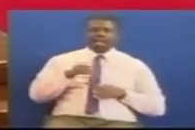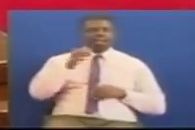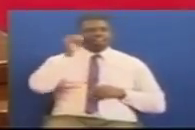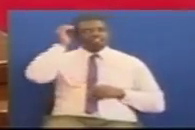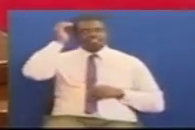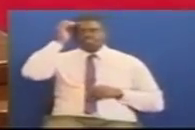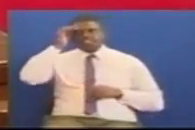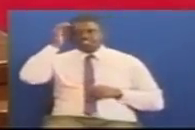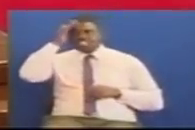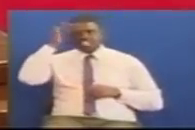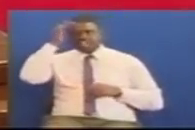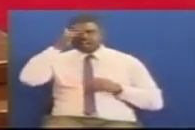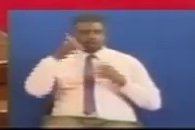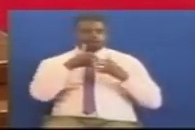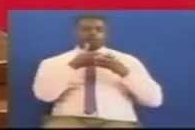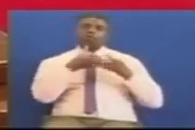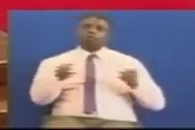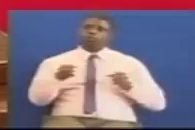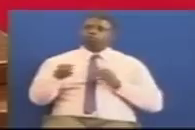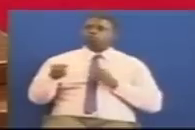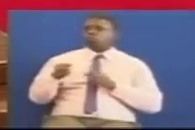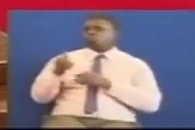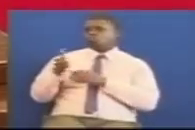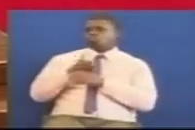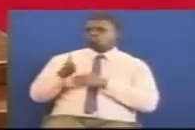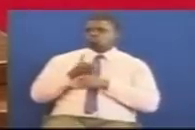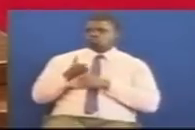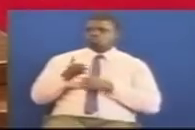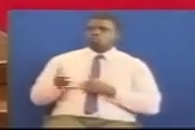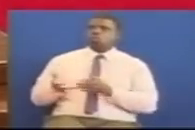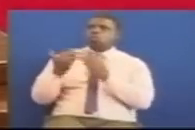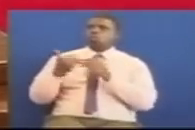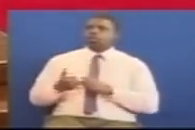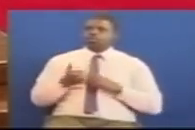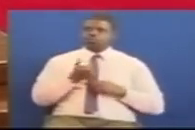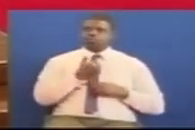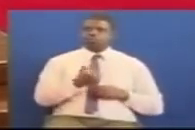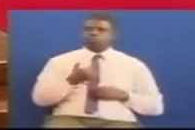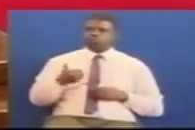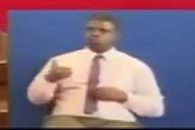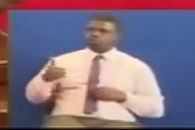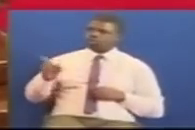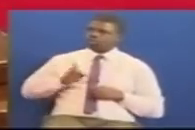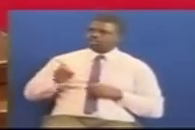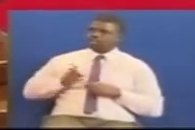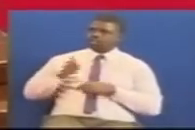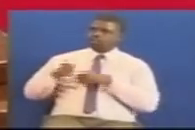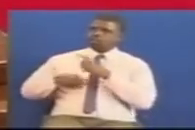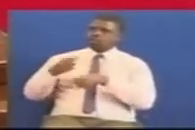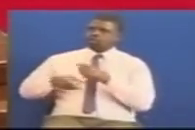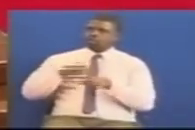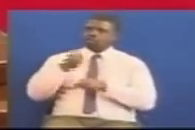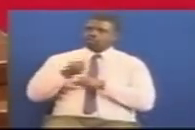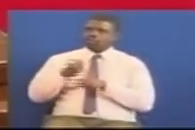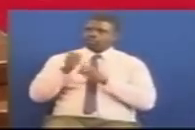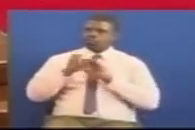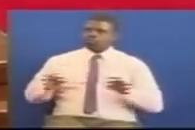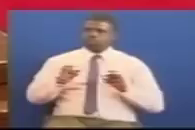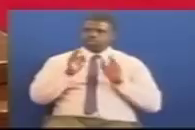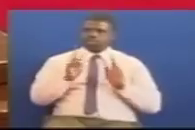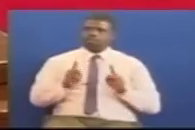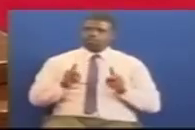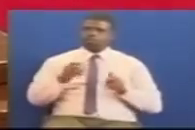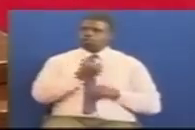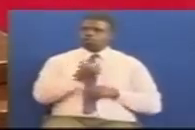fikra potofu dhidi ya uwezo wa watoto wa kike kuweza kuendelea na kufanya vizuri kama watoto wa kiume. Mheshimiwa